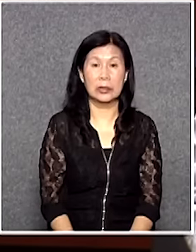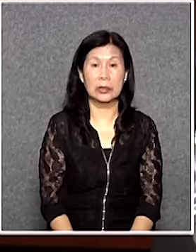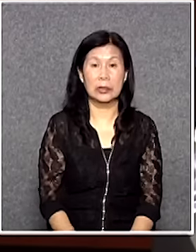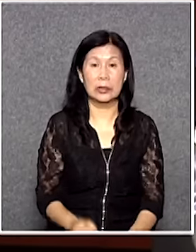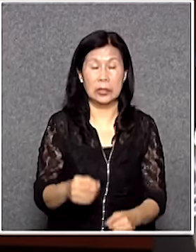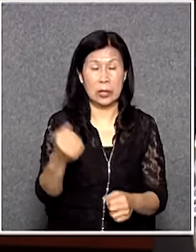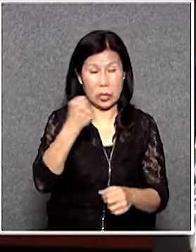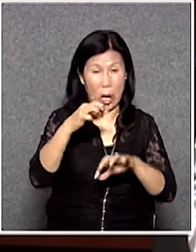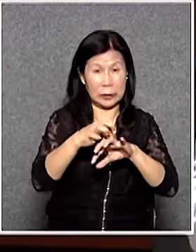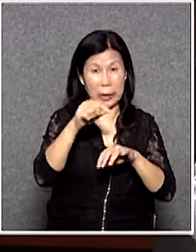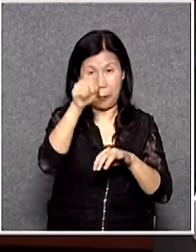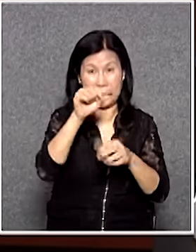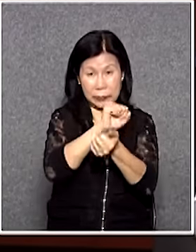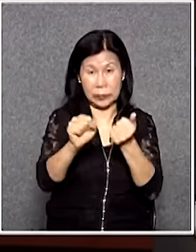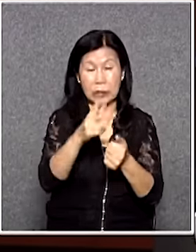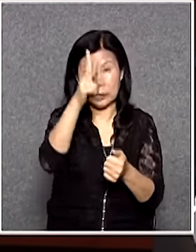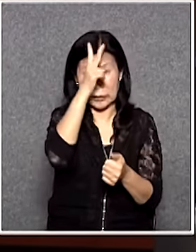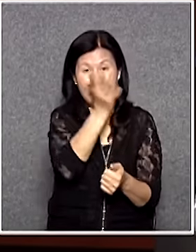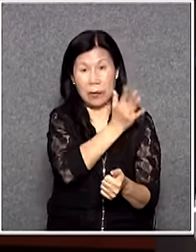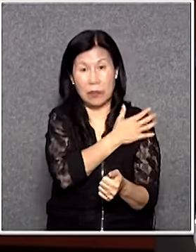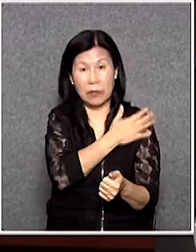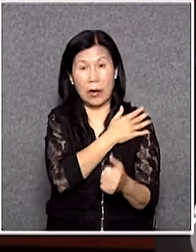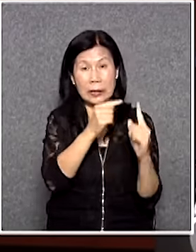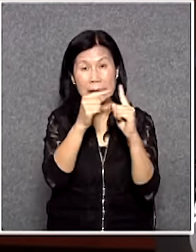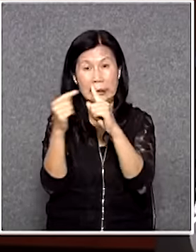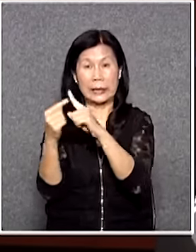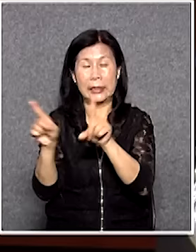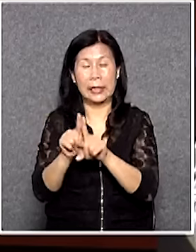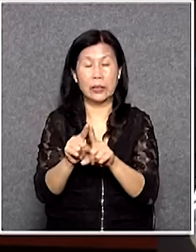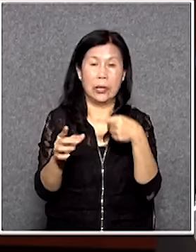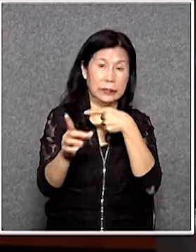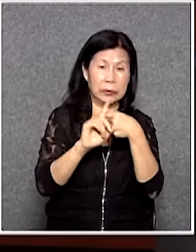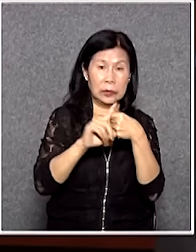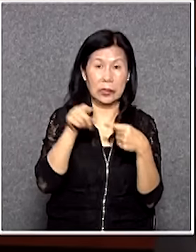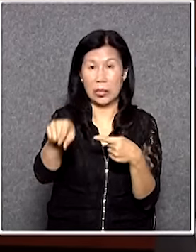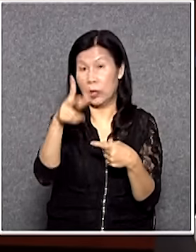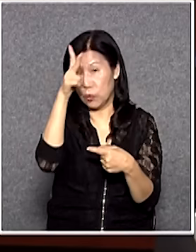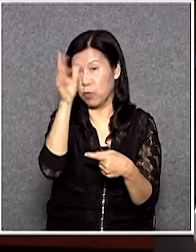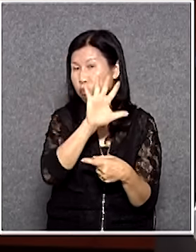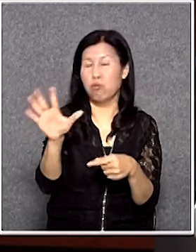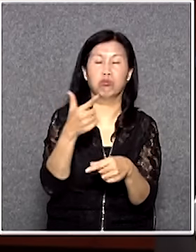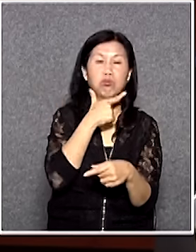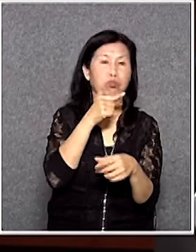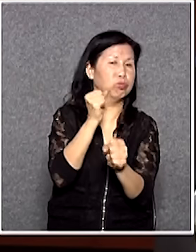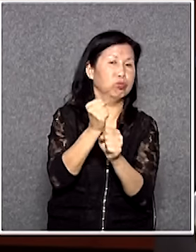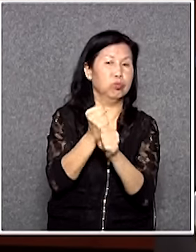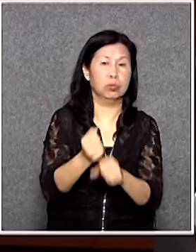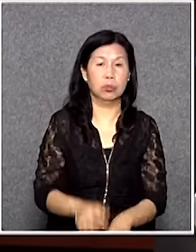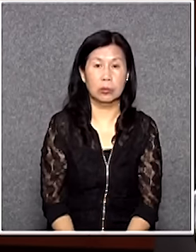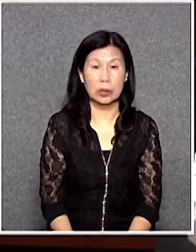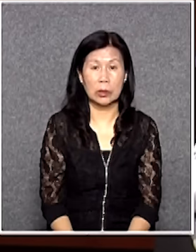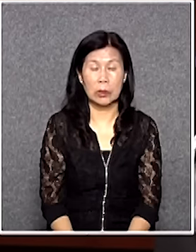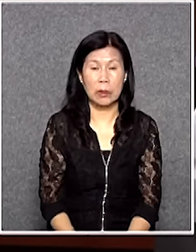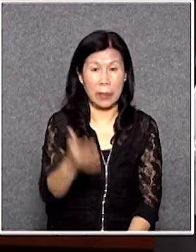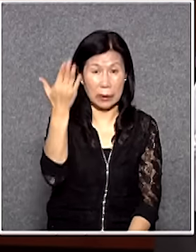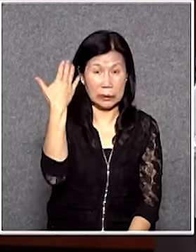題的方法就是政府去承擔市民的風險，你又不會做，是吧？即以前都有